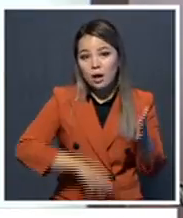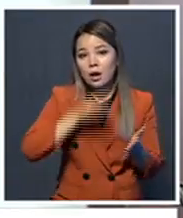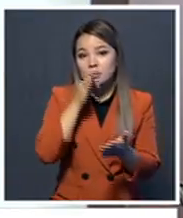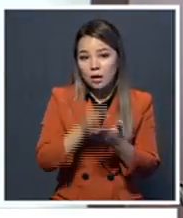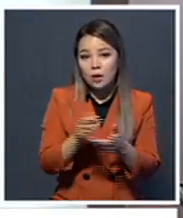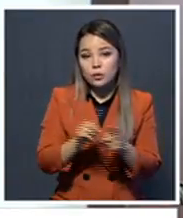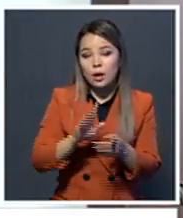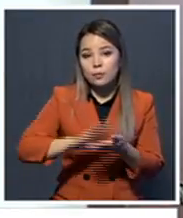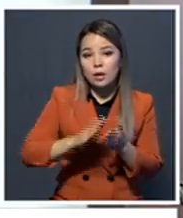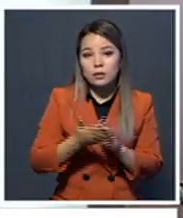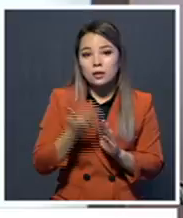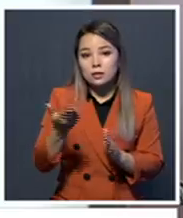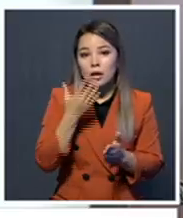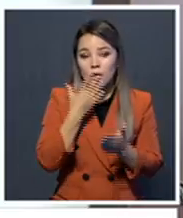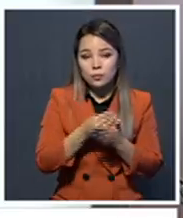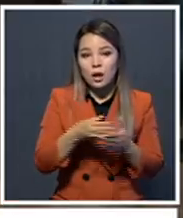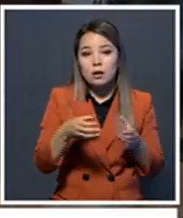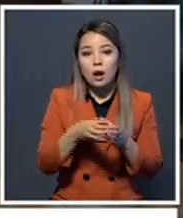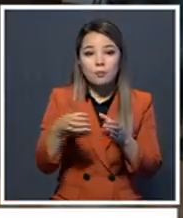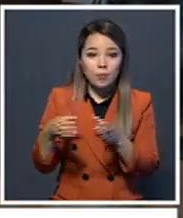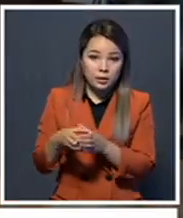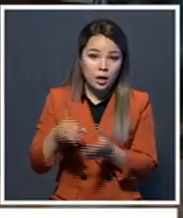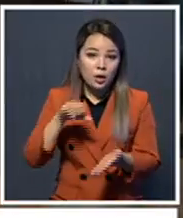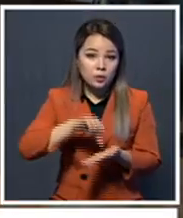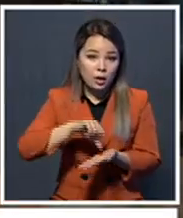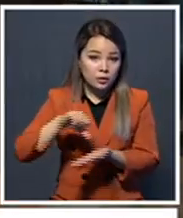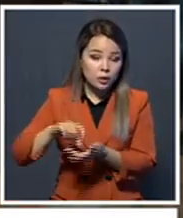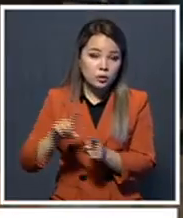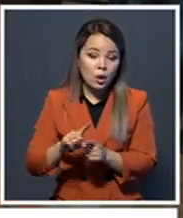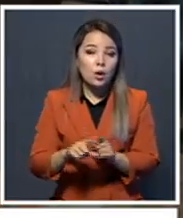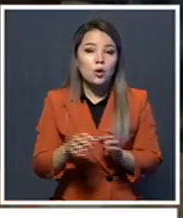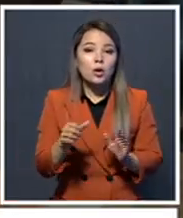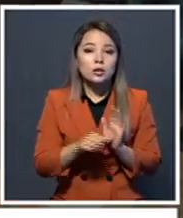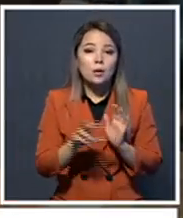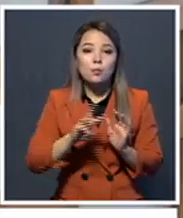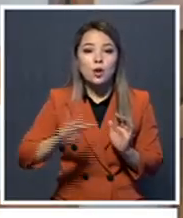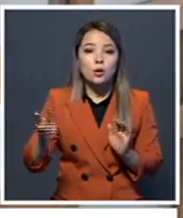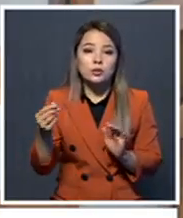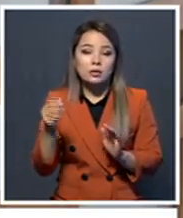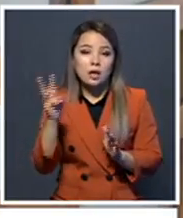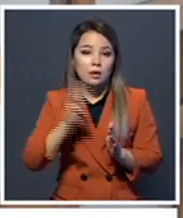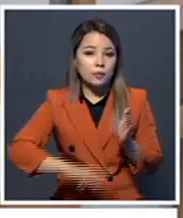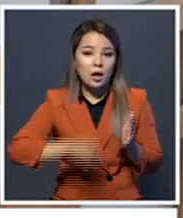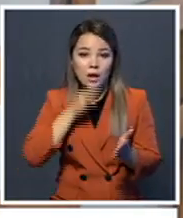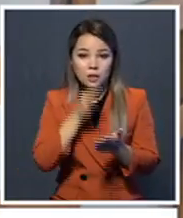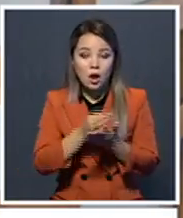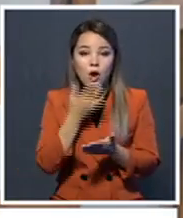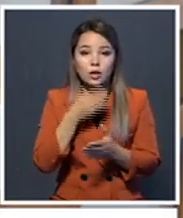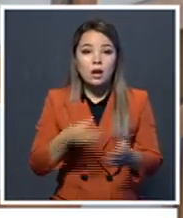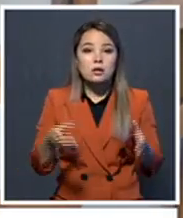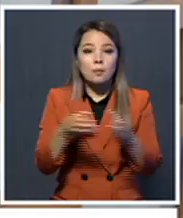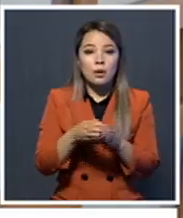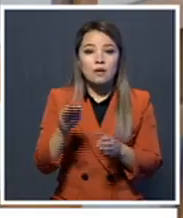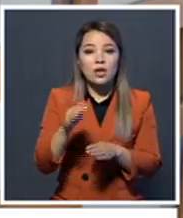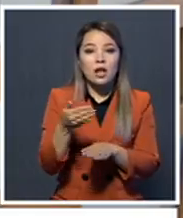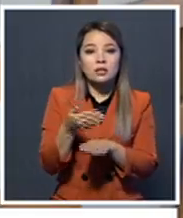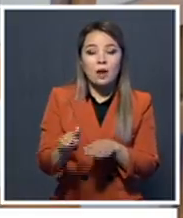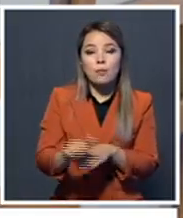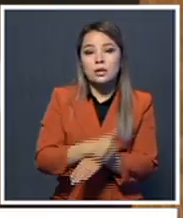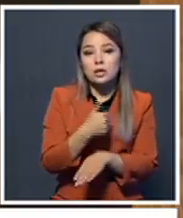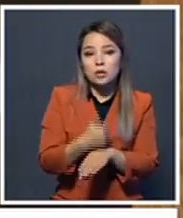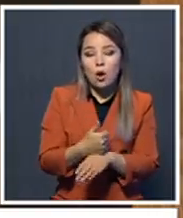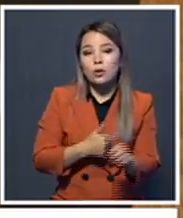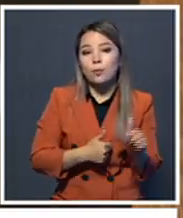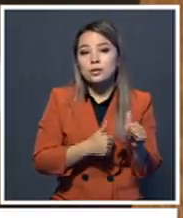процессуалдық келісім жасаған мердігер компания өкіліне сот 6 миллион теңге айыппұл белгіледі. Ұлттық компания филиалы басшысының